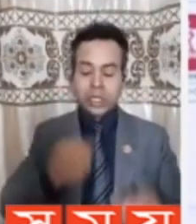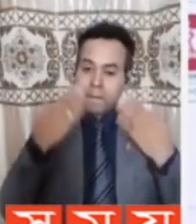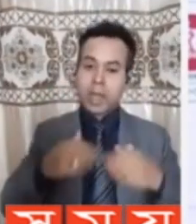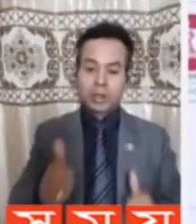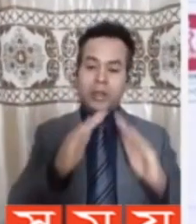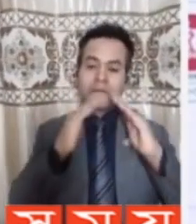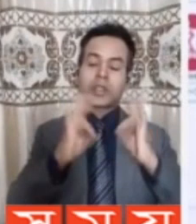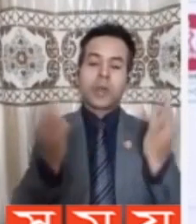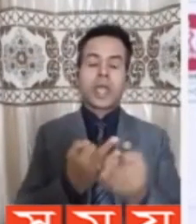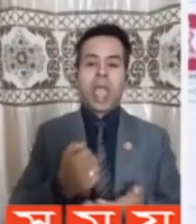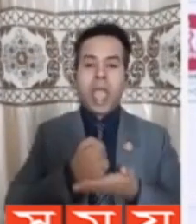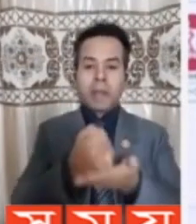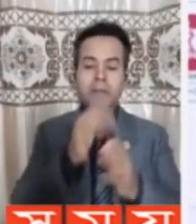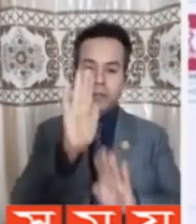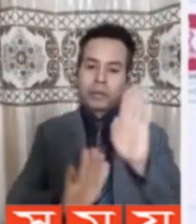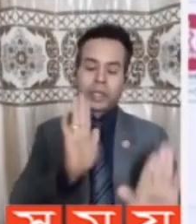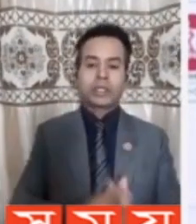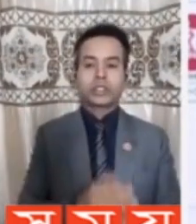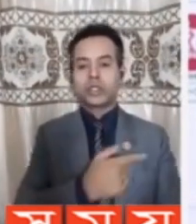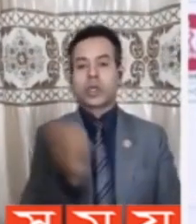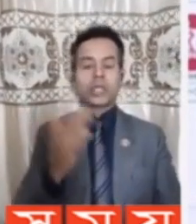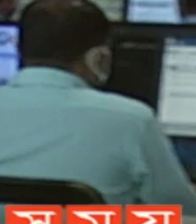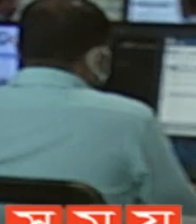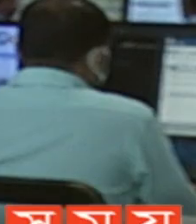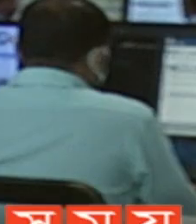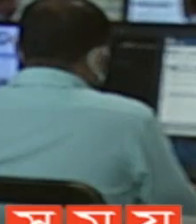রাখুন। সবাইকে অনেক অনেক ধন্যবাদ, আসসালামু আলাইকুম।